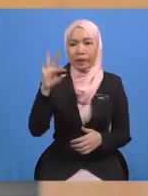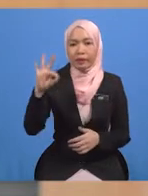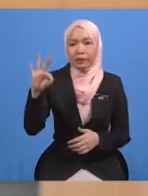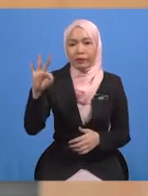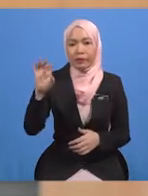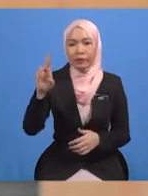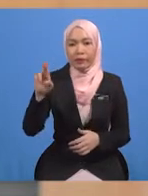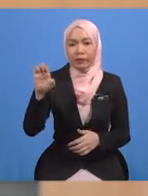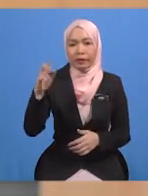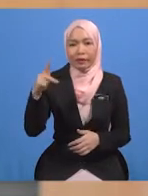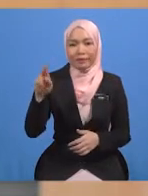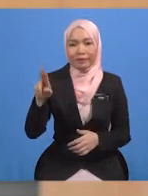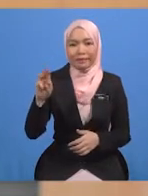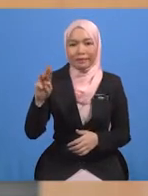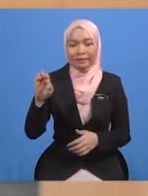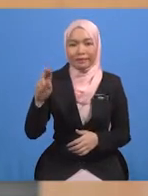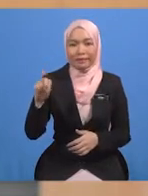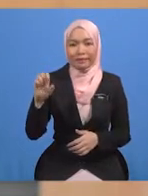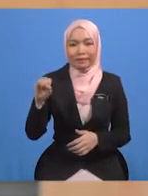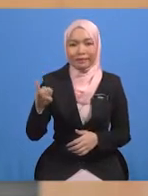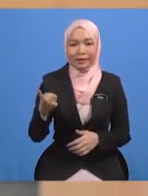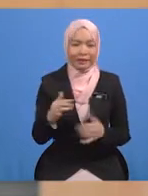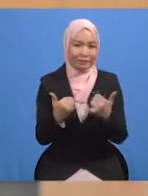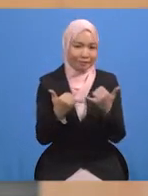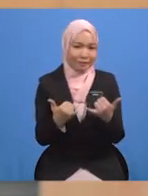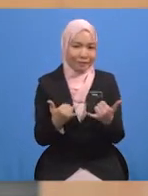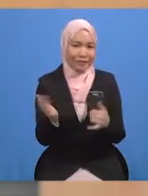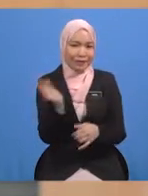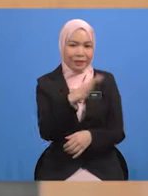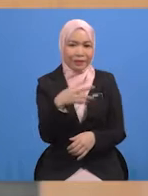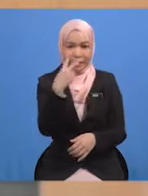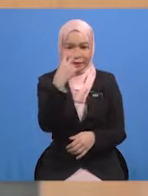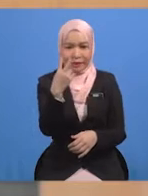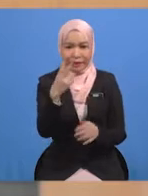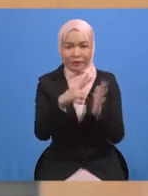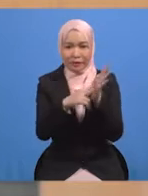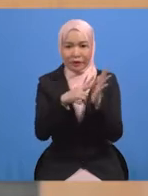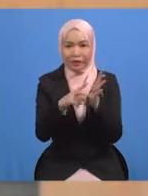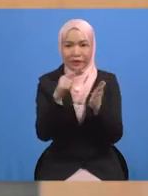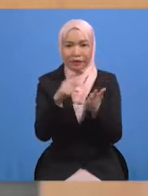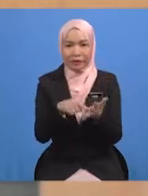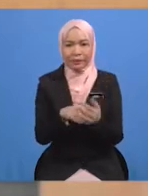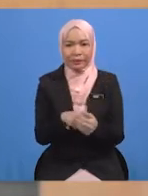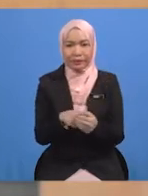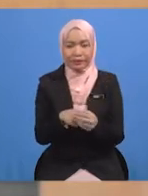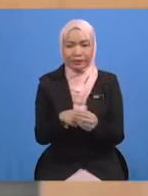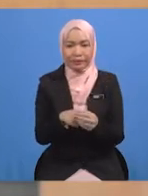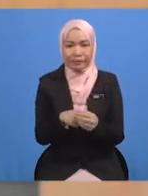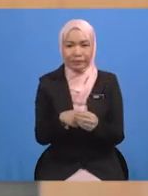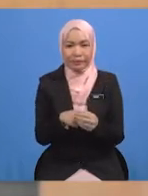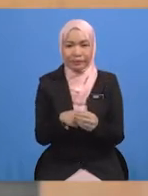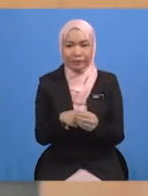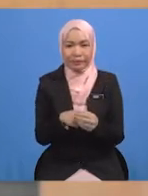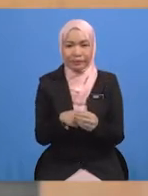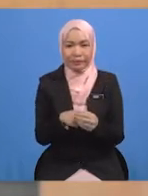Baiklah, murid-murid. Jom kita lihat animasi pergerakan modulasi amplitude dan